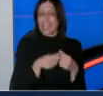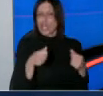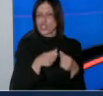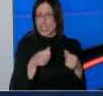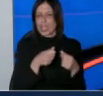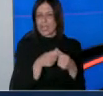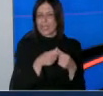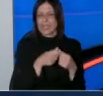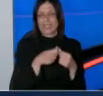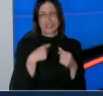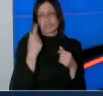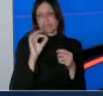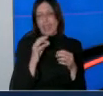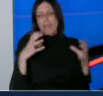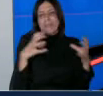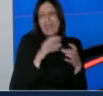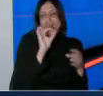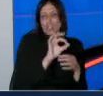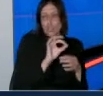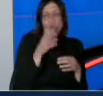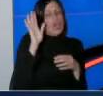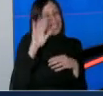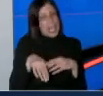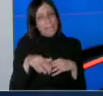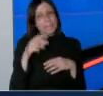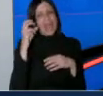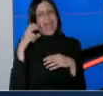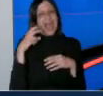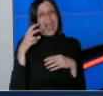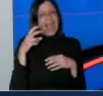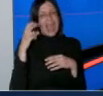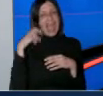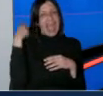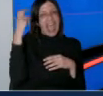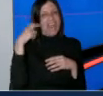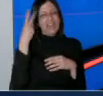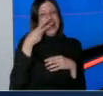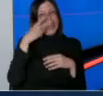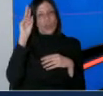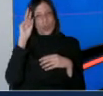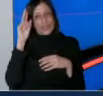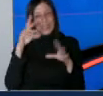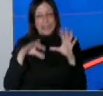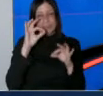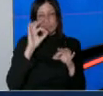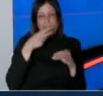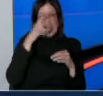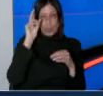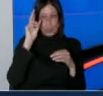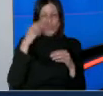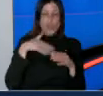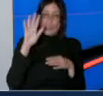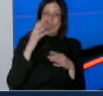קשר לזיהוי המפלגתי שלו, זאת אומרת, גם ערבי ליכודניק, המצביע הליכוד, אגב יותר